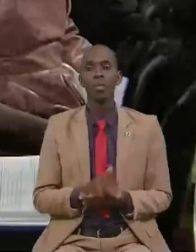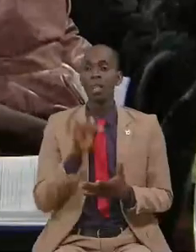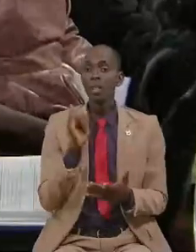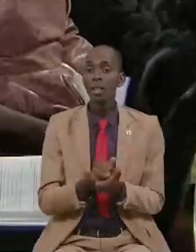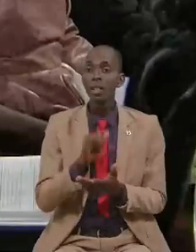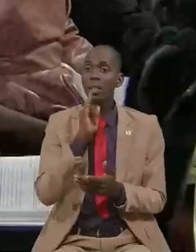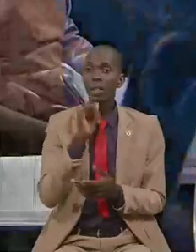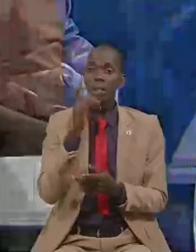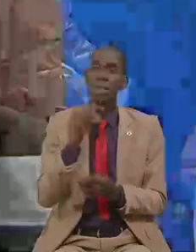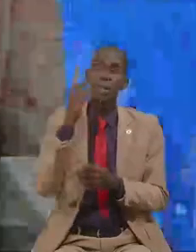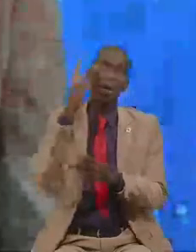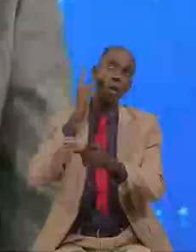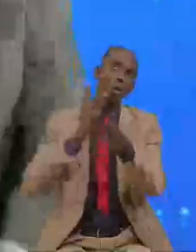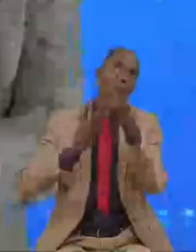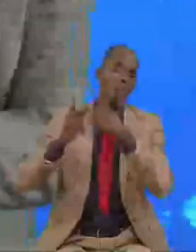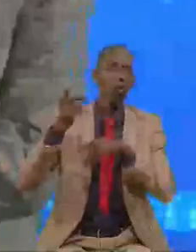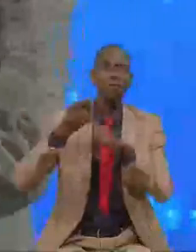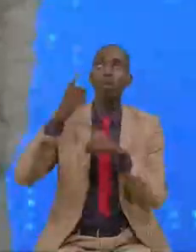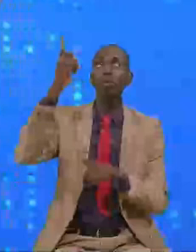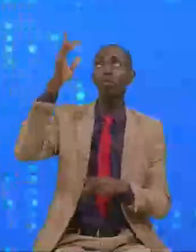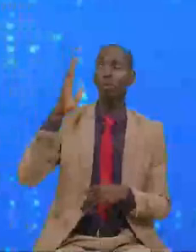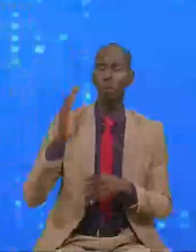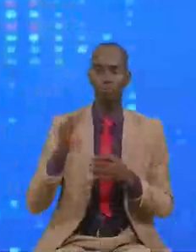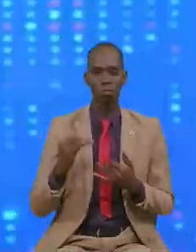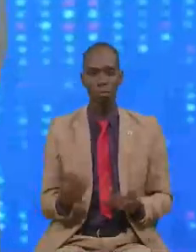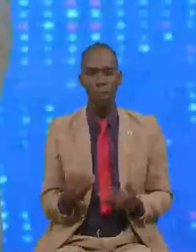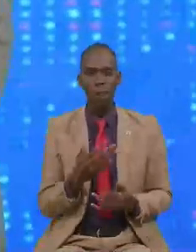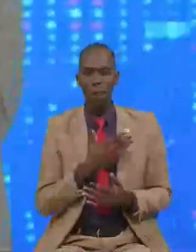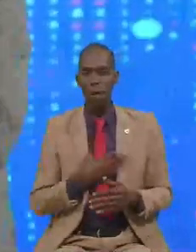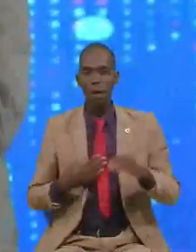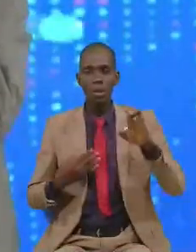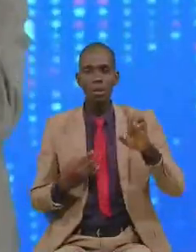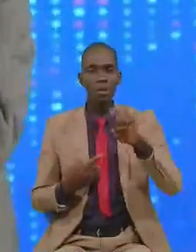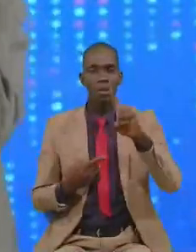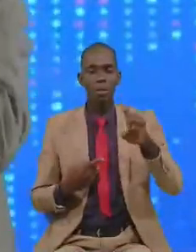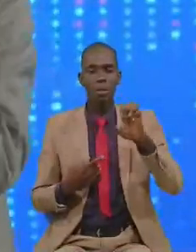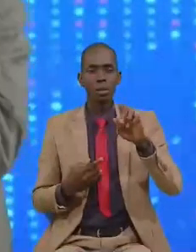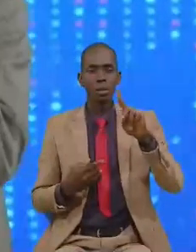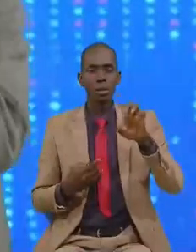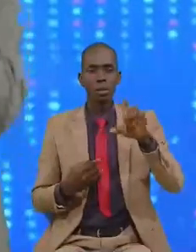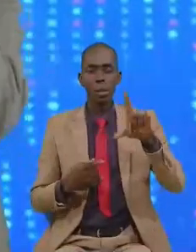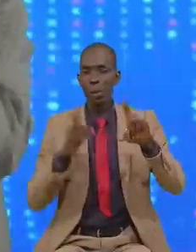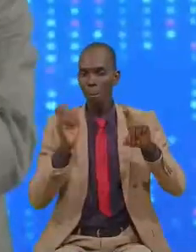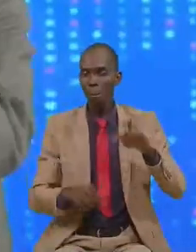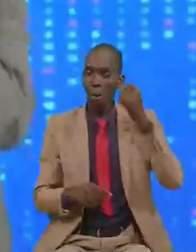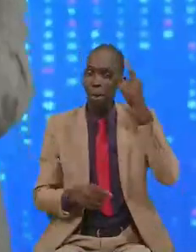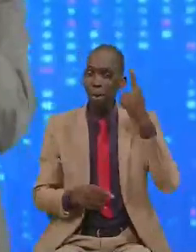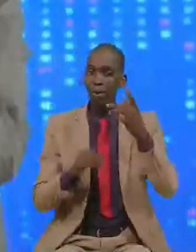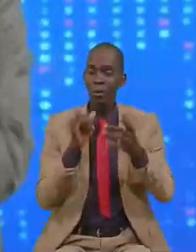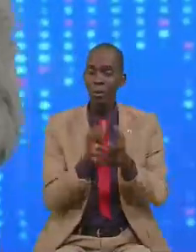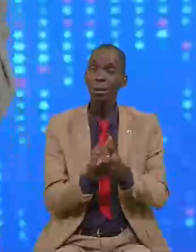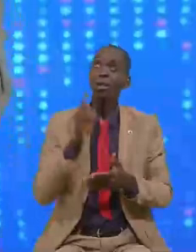Ça c'est la prophétie de Dieu déjà. Et Ézéchiel doit comprendre que Dieu a dit,